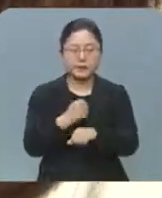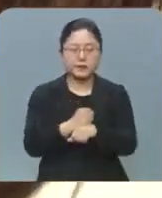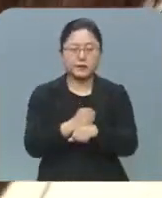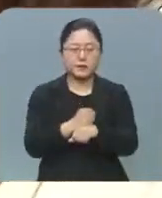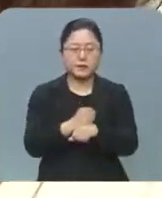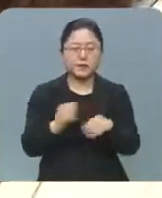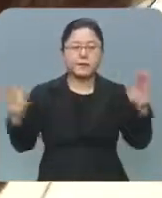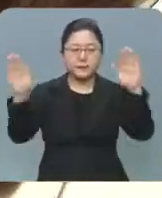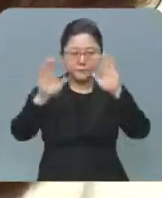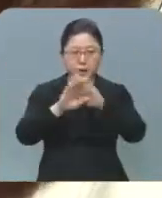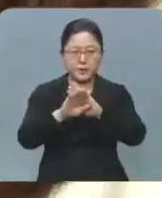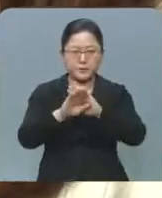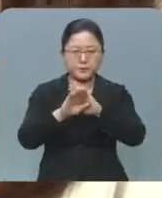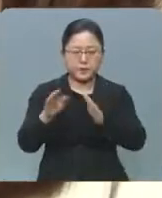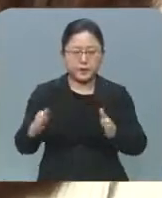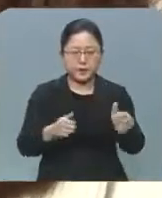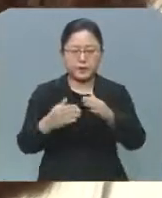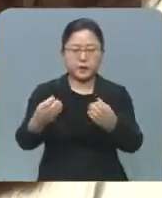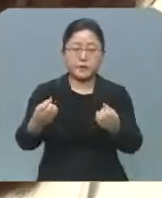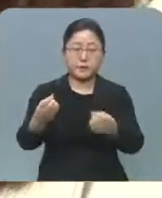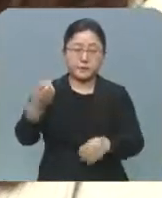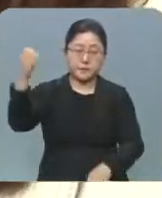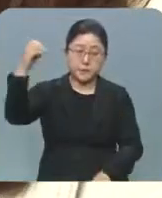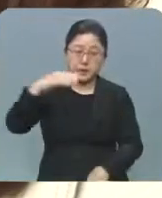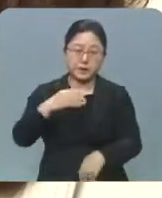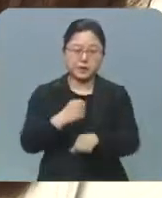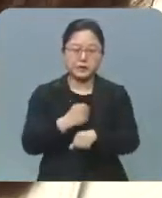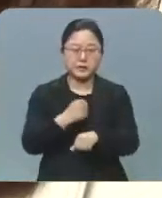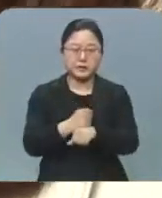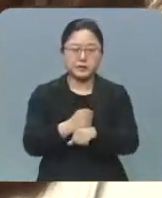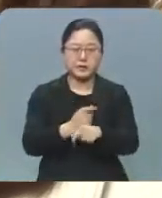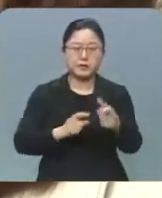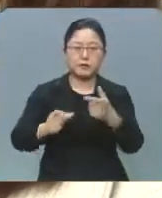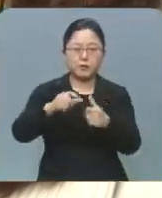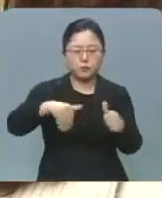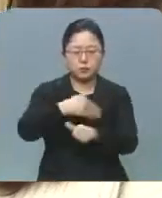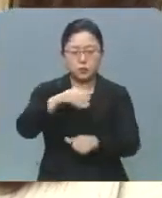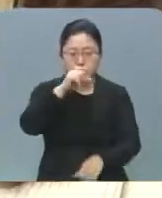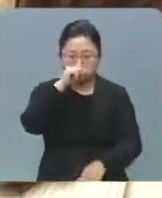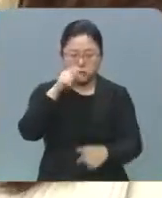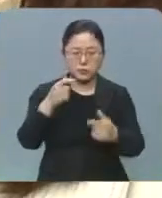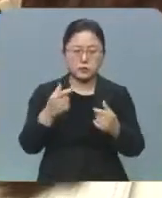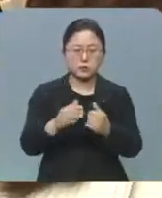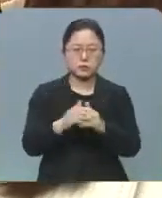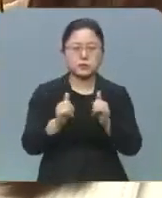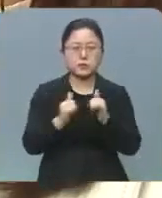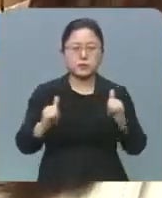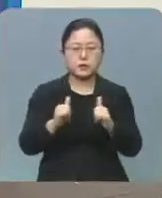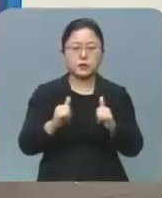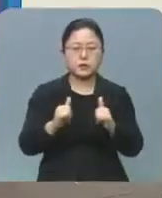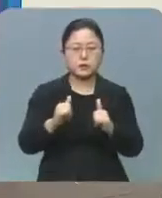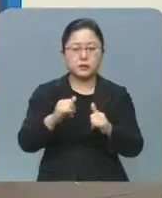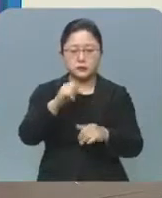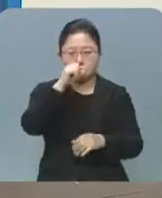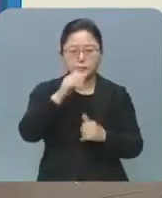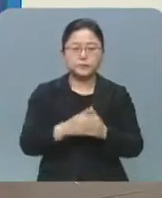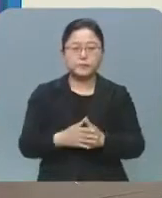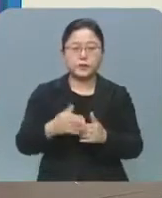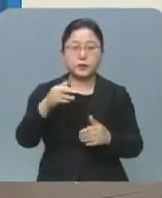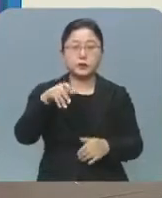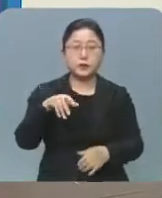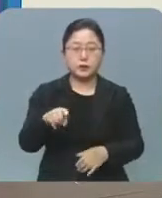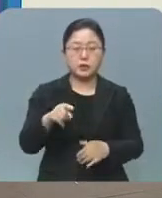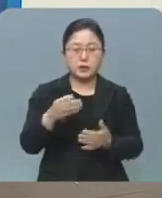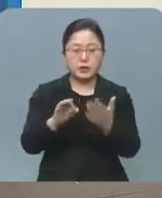또 밤길에 밝게 해주니까 확실히 더 분위기도 좋아진 것 같고 주민으로서 좋은 것 같아요. 컨테이너를